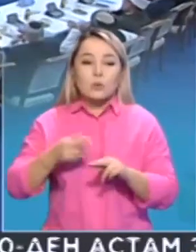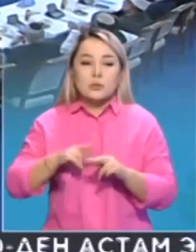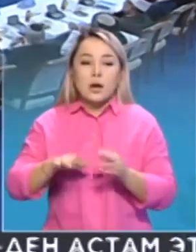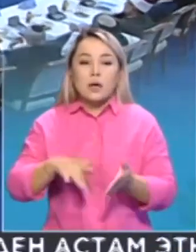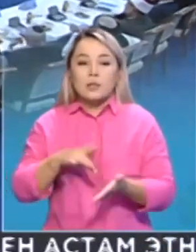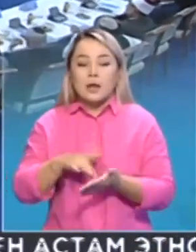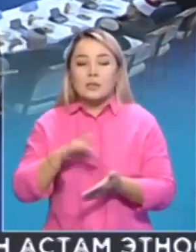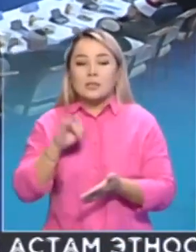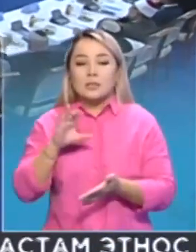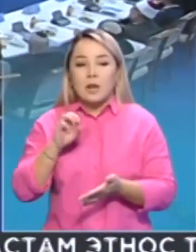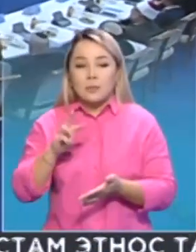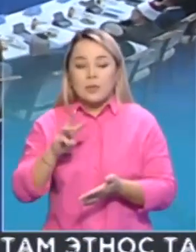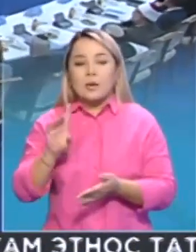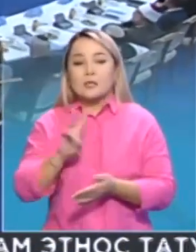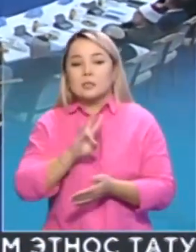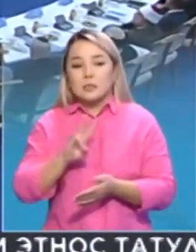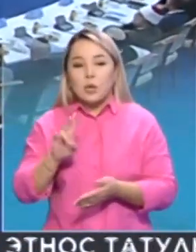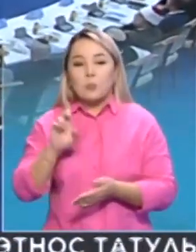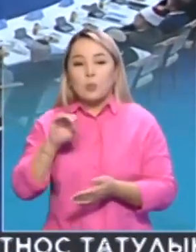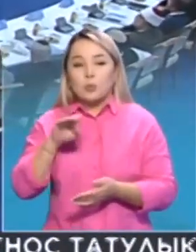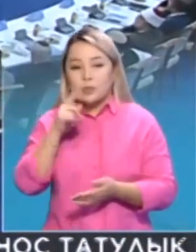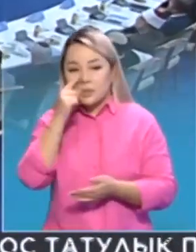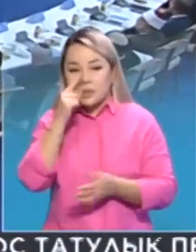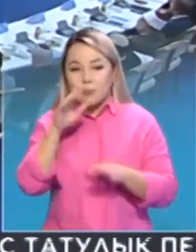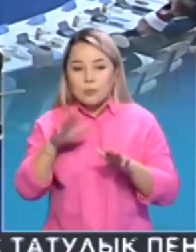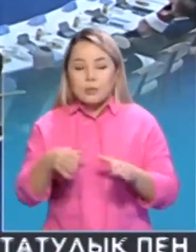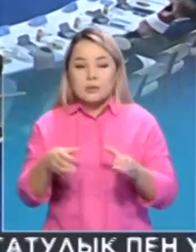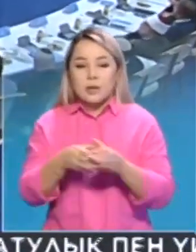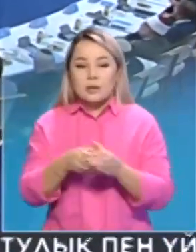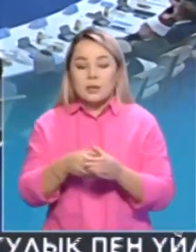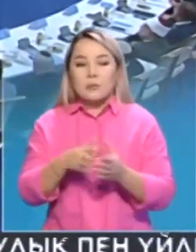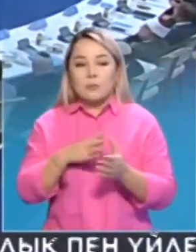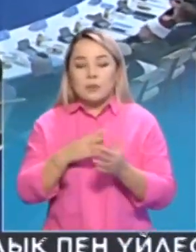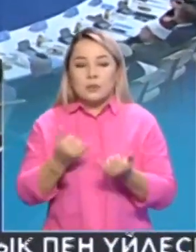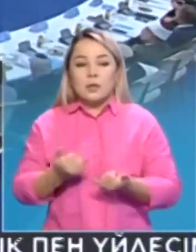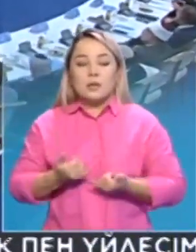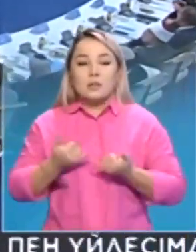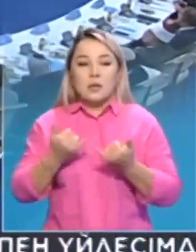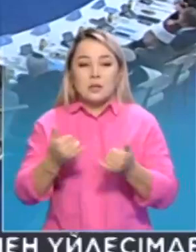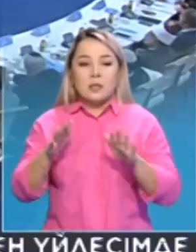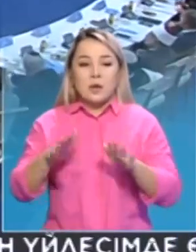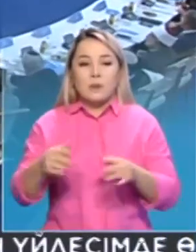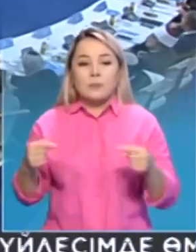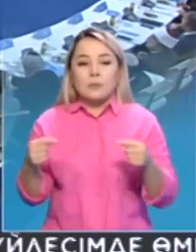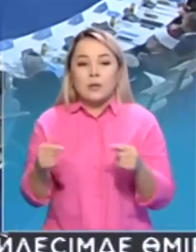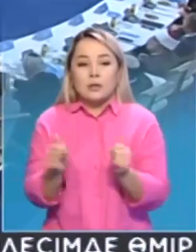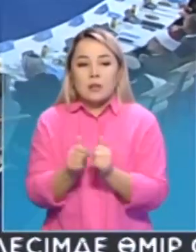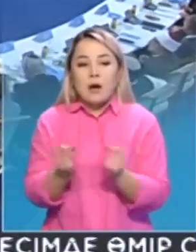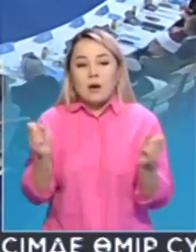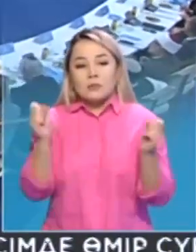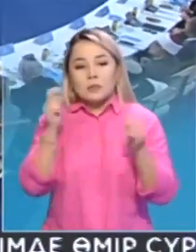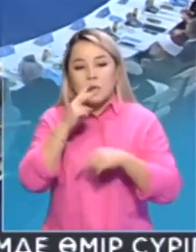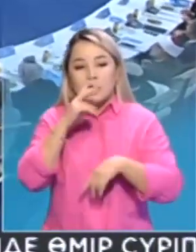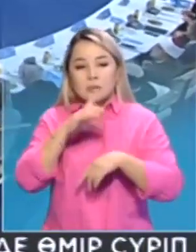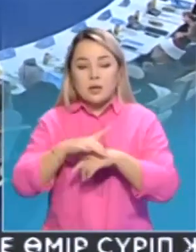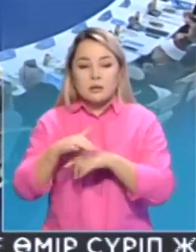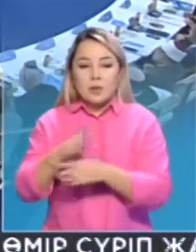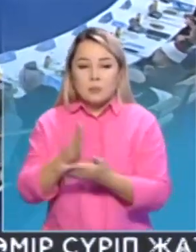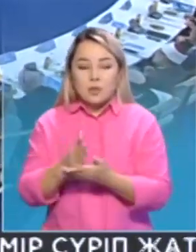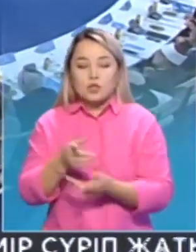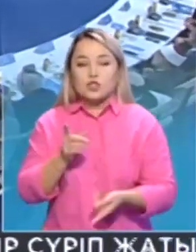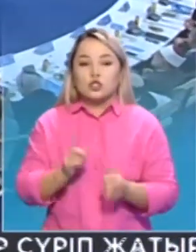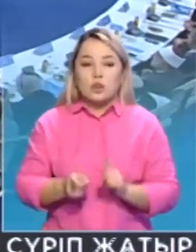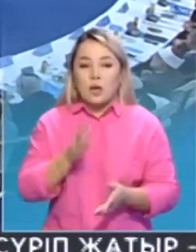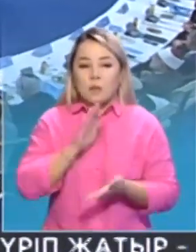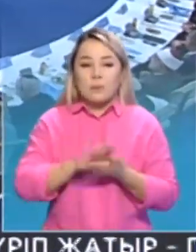қалада ислам, христиан және буддизм дінің ғибадатханалары іргелес тұрғаны анықталды. Шын